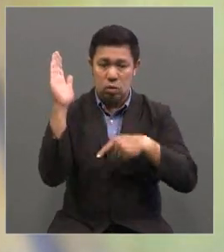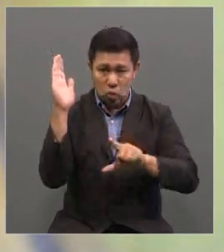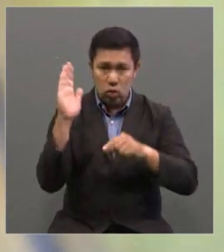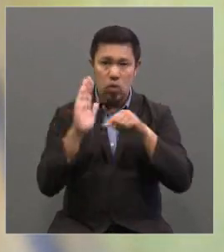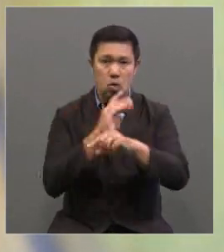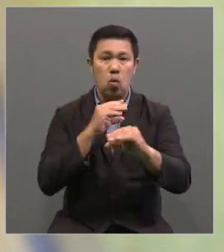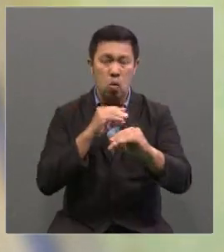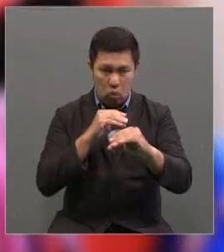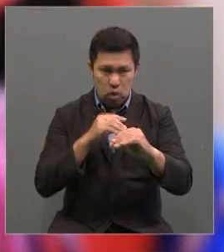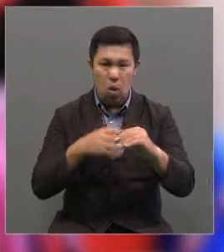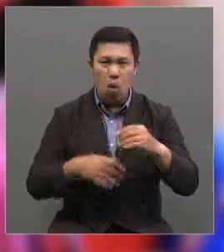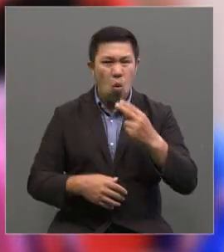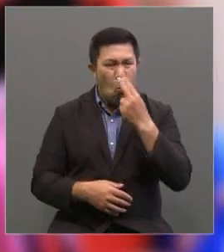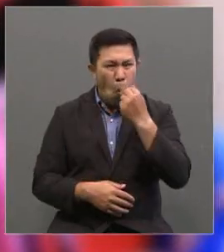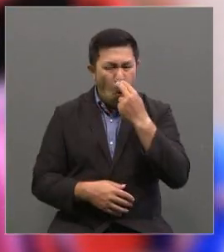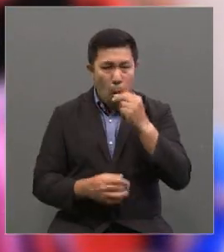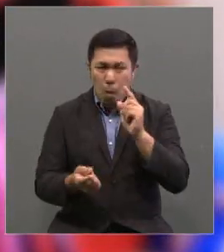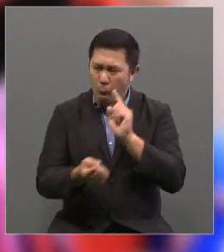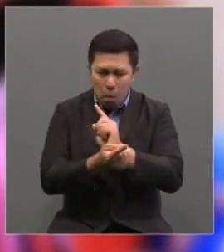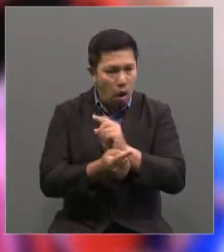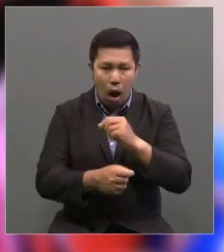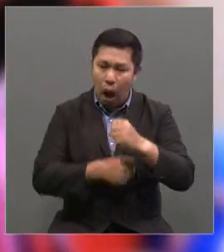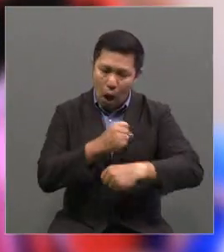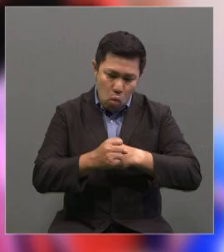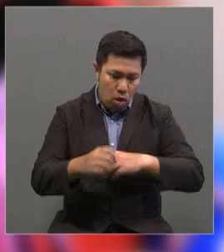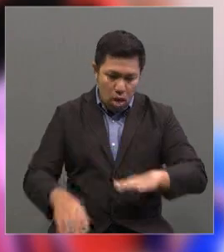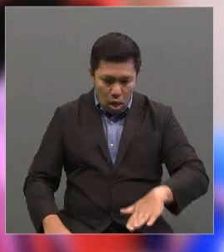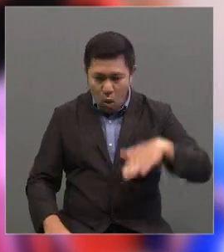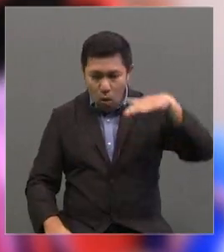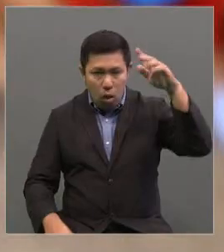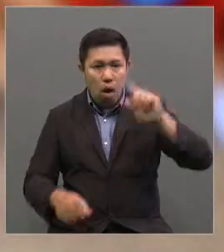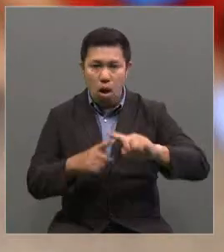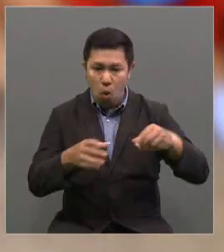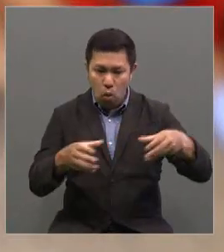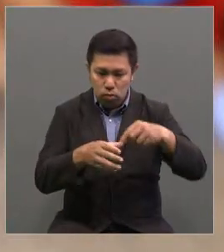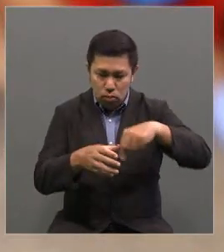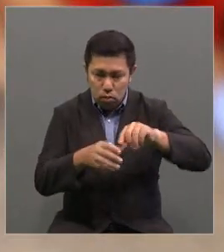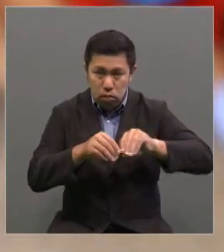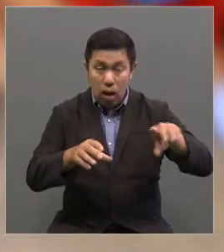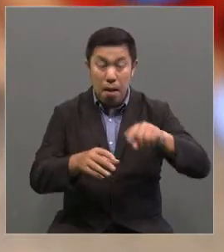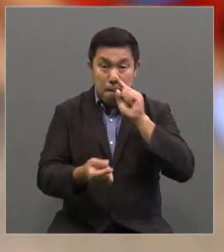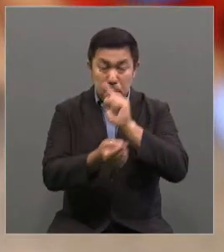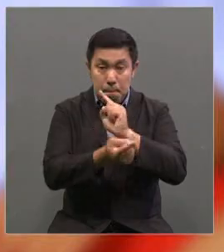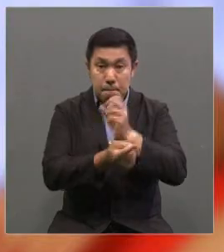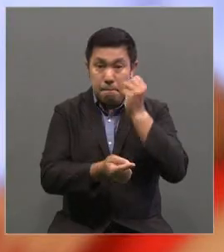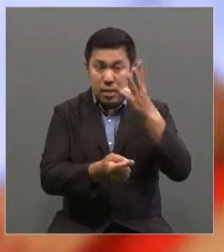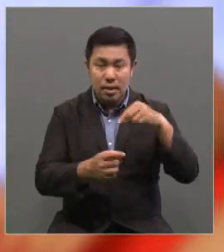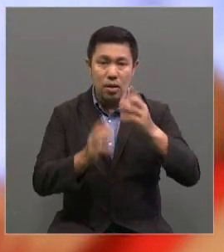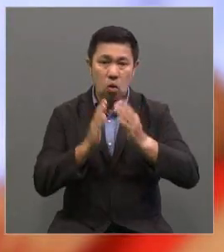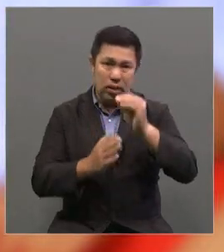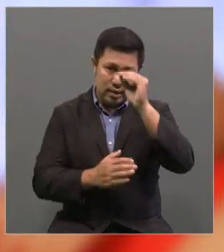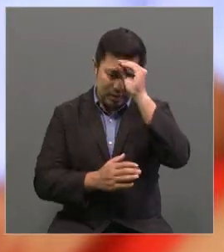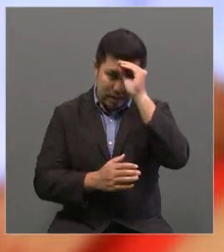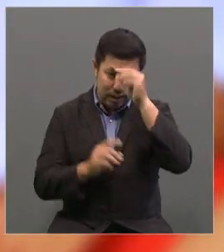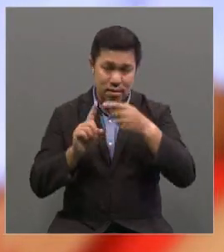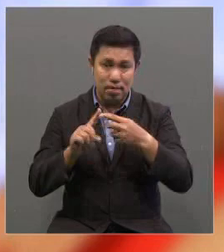แล้วก็ระยองแล้วไข้หวัดใหญ่ที่เจอระบาดทุกกลุ่มอายุเลยนะครับเป็นลักษณะเป็นกลุ่มก้อนหรือว่า clusterที่พบมากที่สุดก็คือclusterนักเรียน